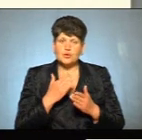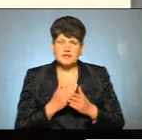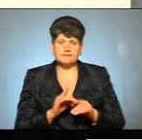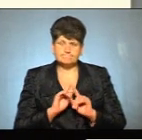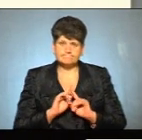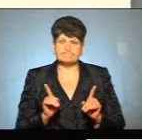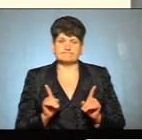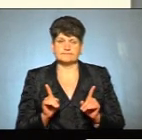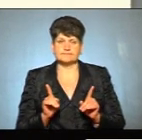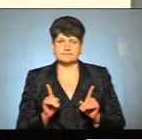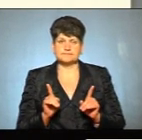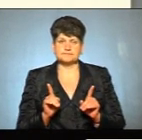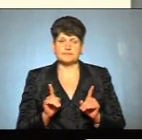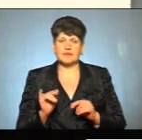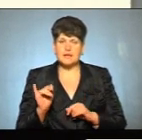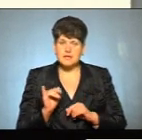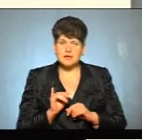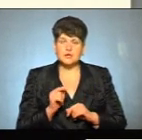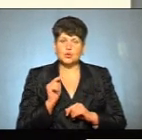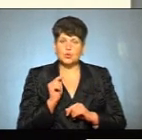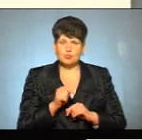виняткові. І тому